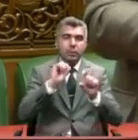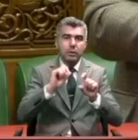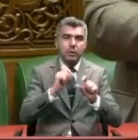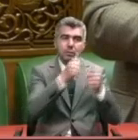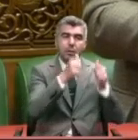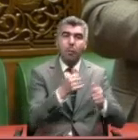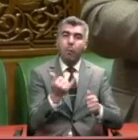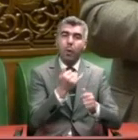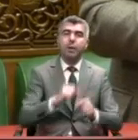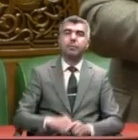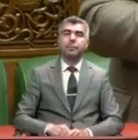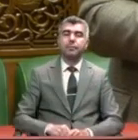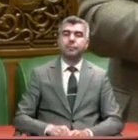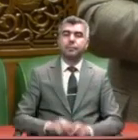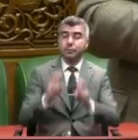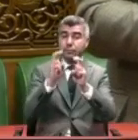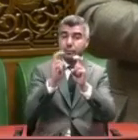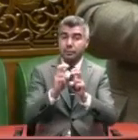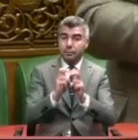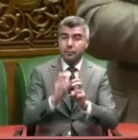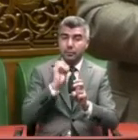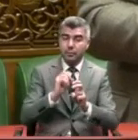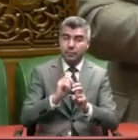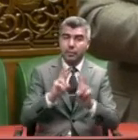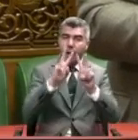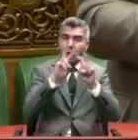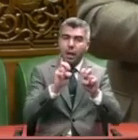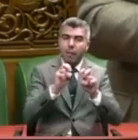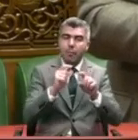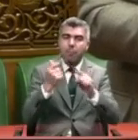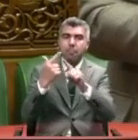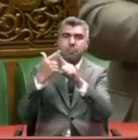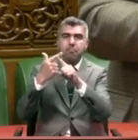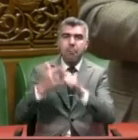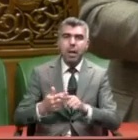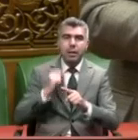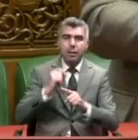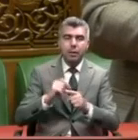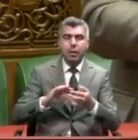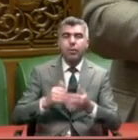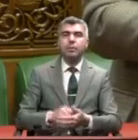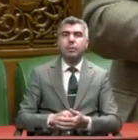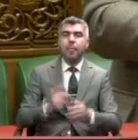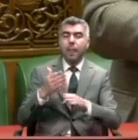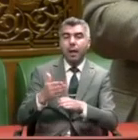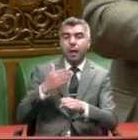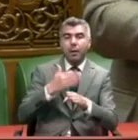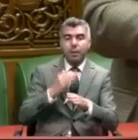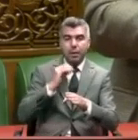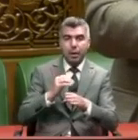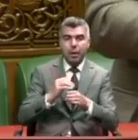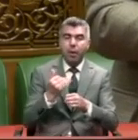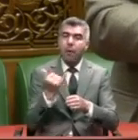الموحده تقليص مجال التدخل المراقب المالي فيما يتعلق بالمراقبه القبليه وتعزيز